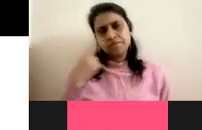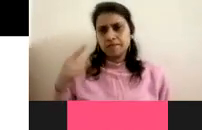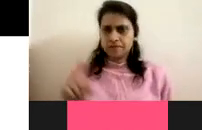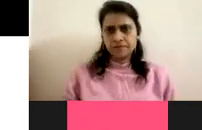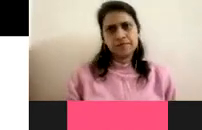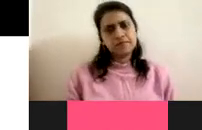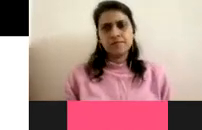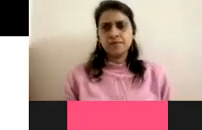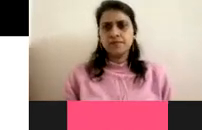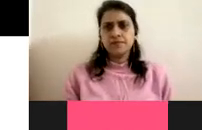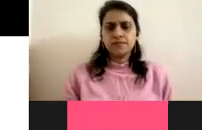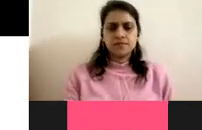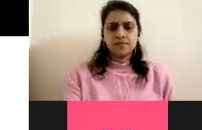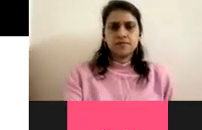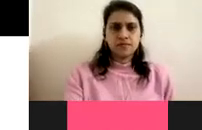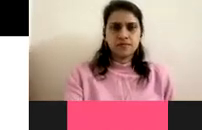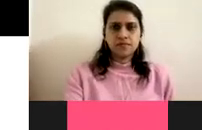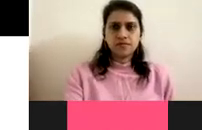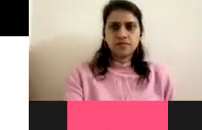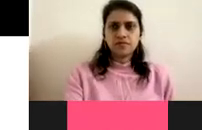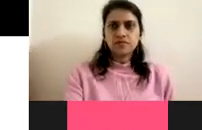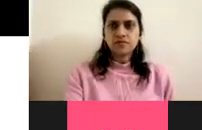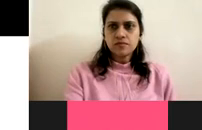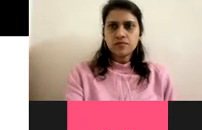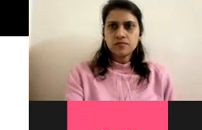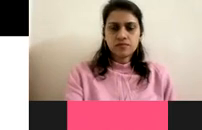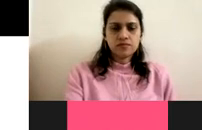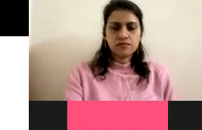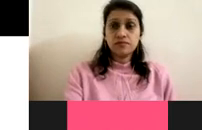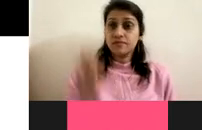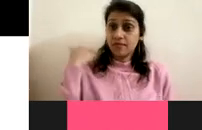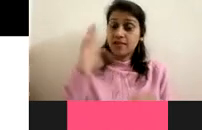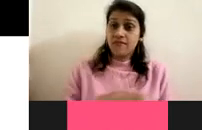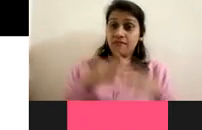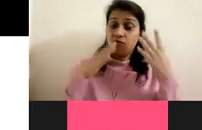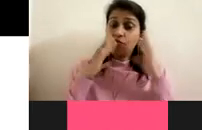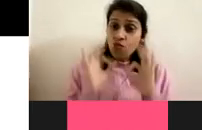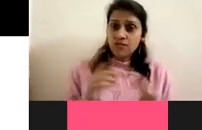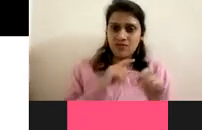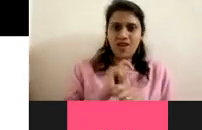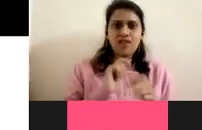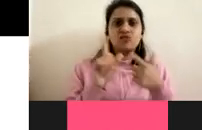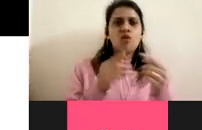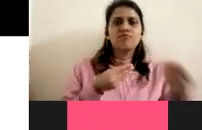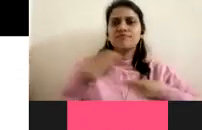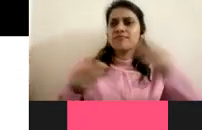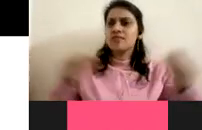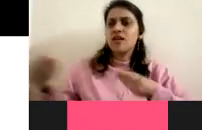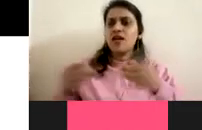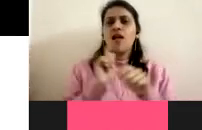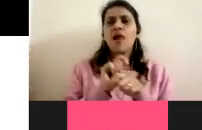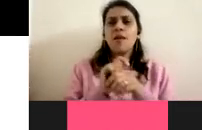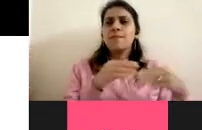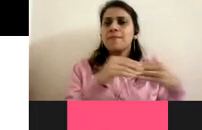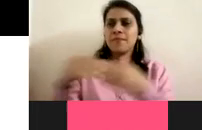परफेक्ट सुबह मैं इसको मैं एक्सप्लेन करता हूँ. ये सब एक्चुअली हुआ है. दिस आर केसेस विच आई रियली एक्सपीरियंस्ड इन आवर वर्क बिकॉज हम लोग एम्प्लॉयमेंट में डील करते हैं.